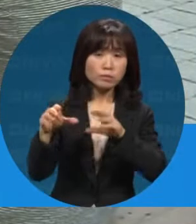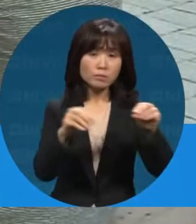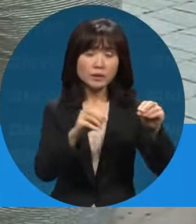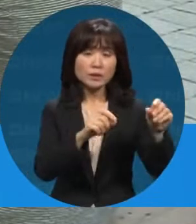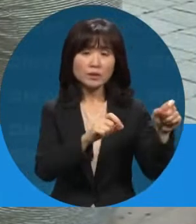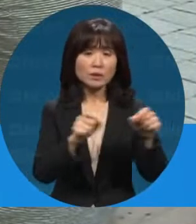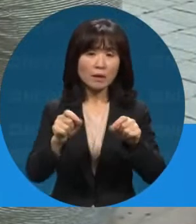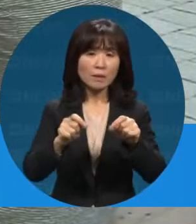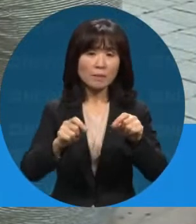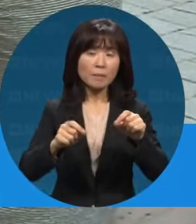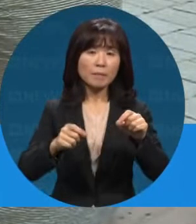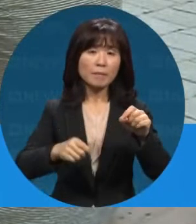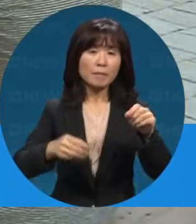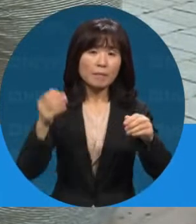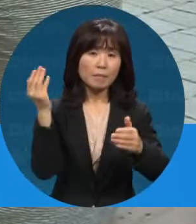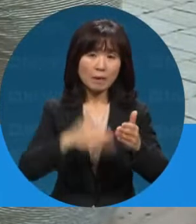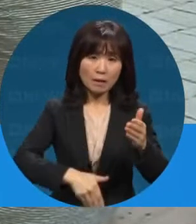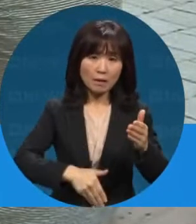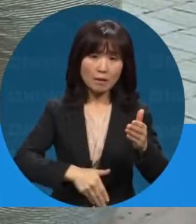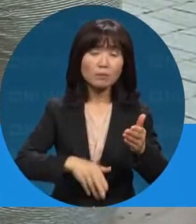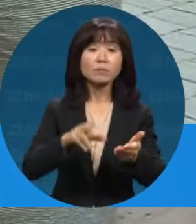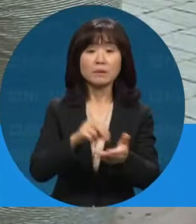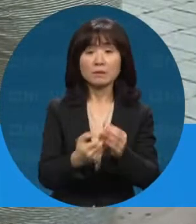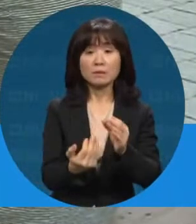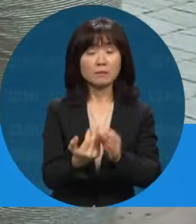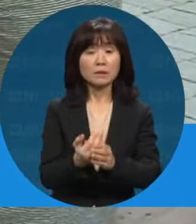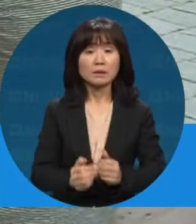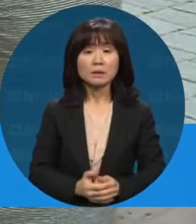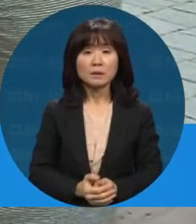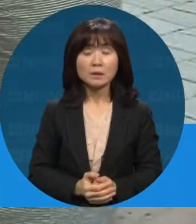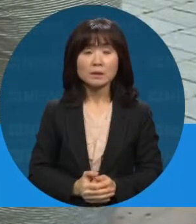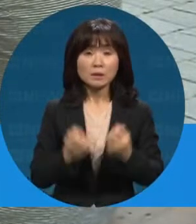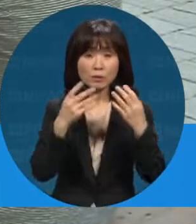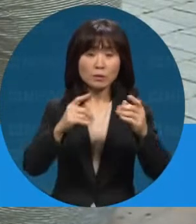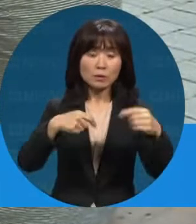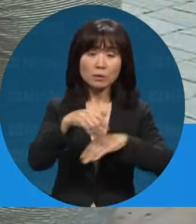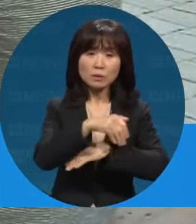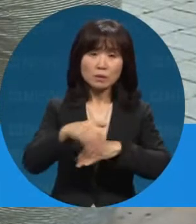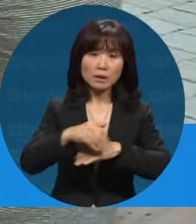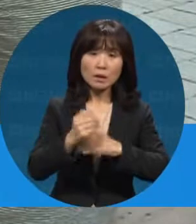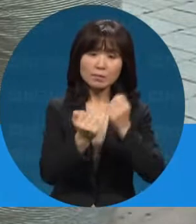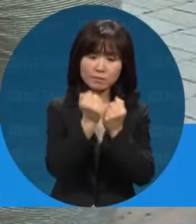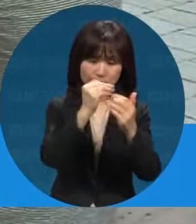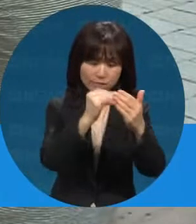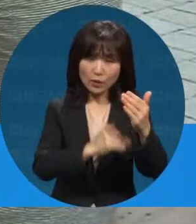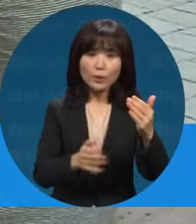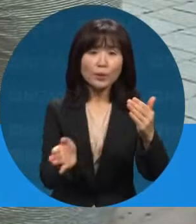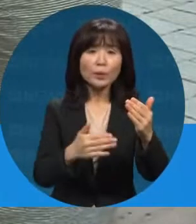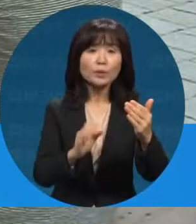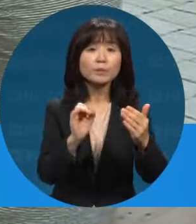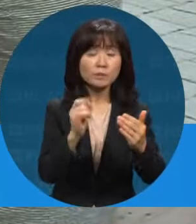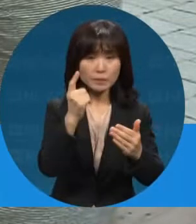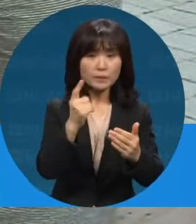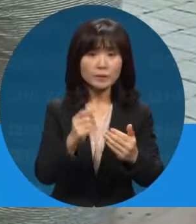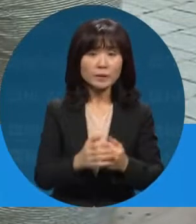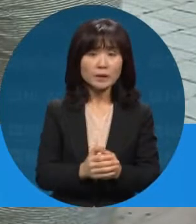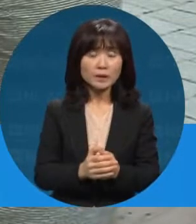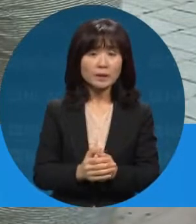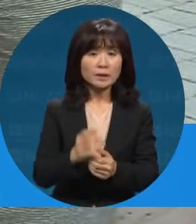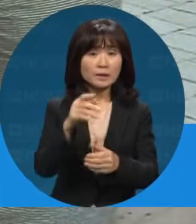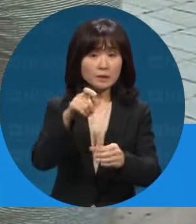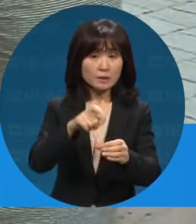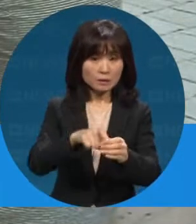못하는 사례가 발생해 논란입니다 새로운 정책이라 가이드라인이 없었다는 건데 애써 마련한